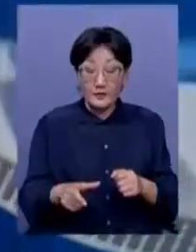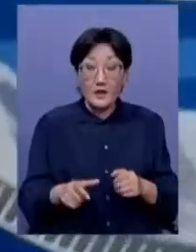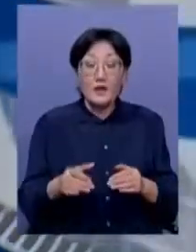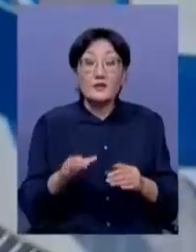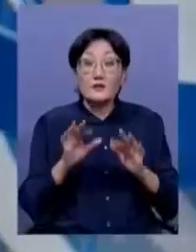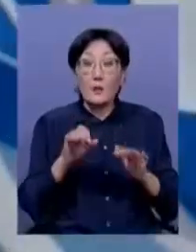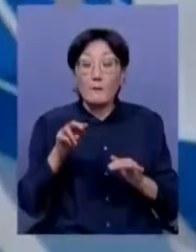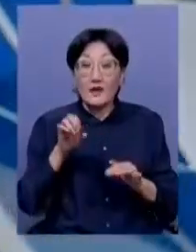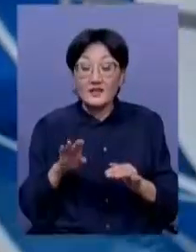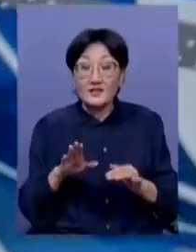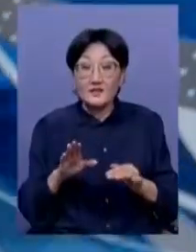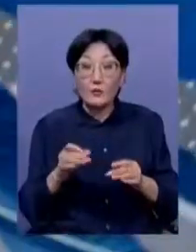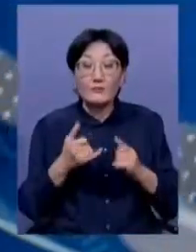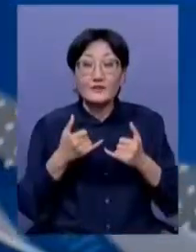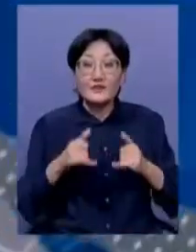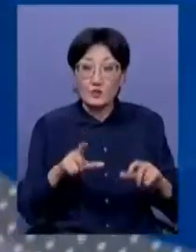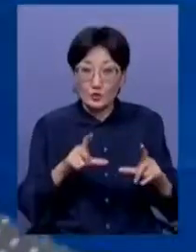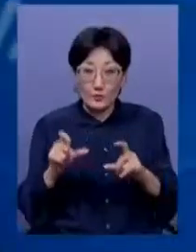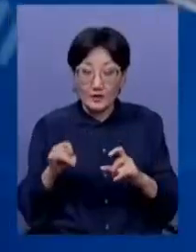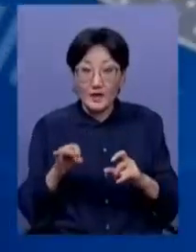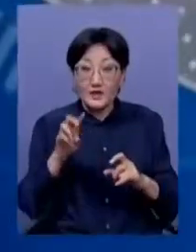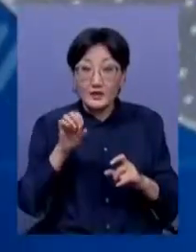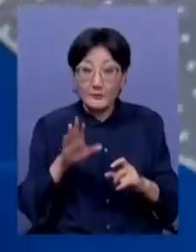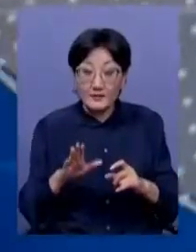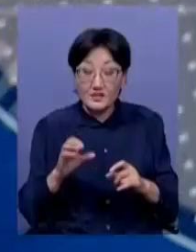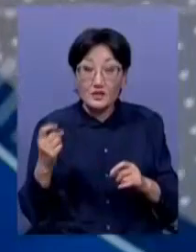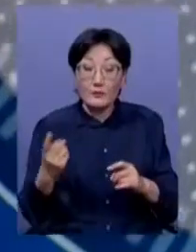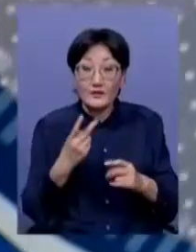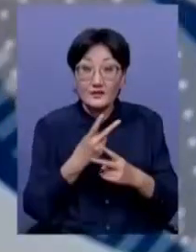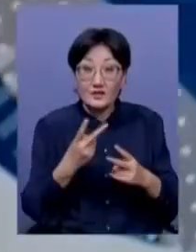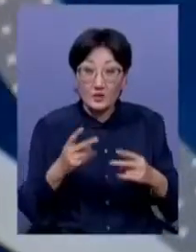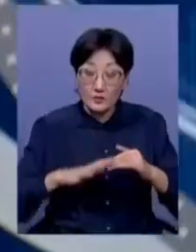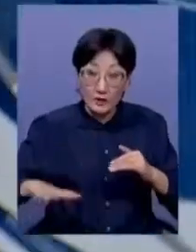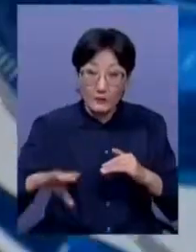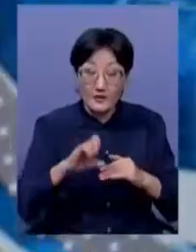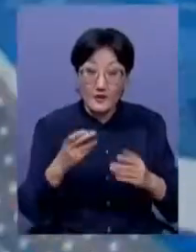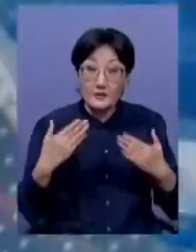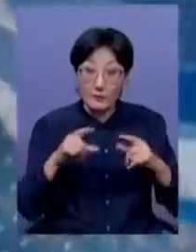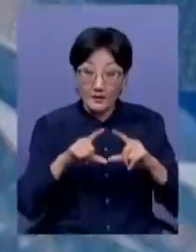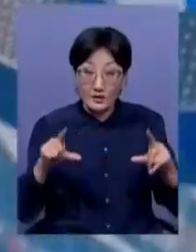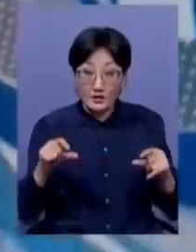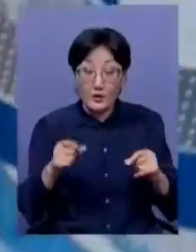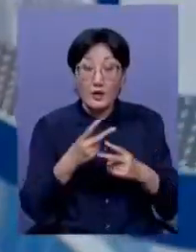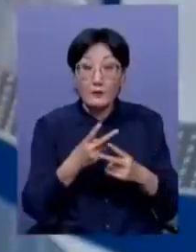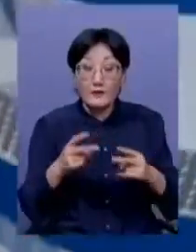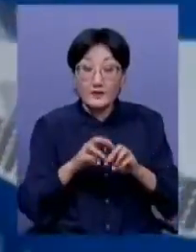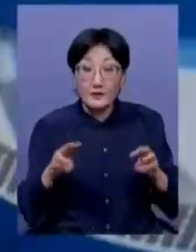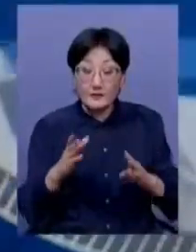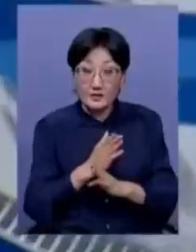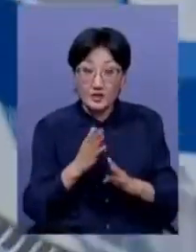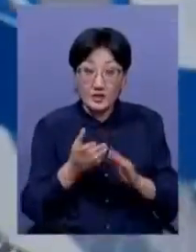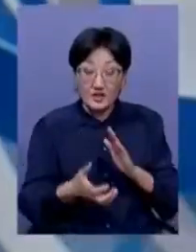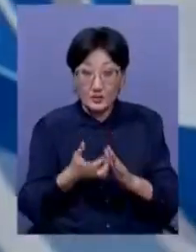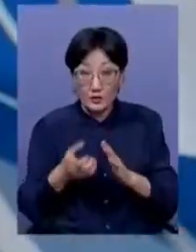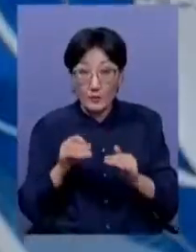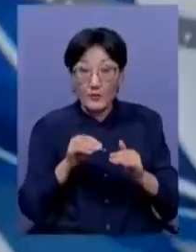Снежный барс в Алтынай Меле. Уникальными кадрами ирбиса, впервые замеченного на территории национального парка, поделился министр экологии, геологии